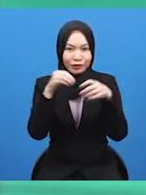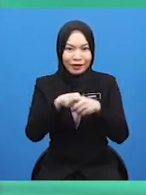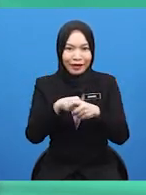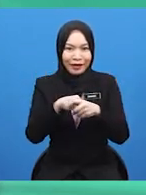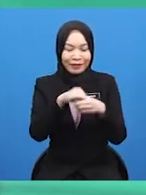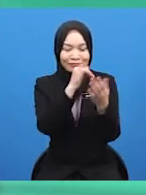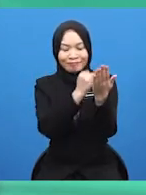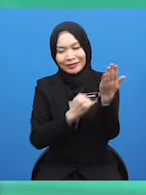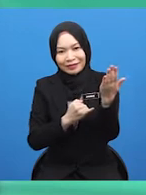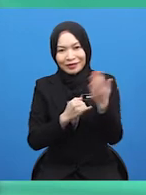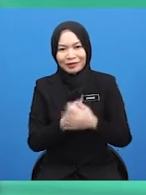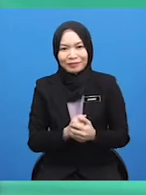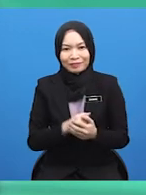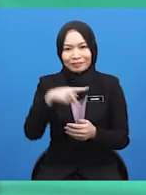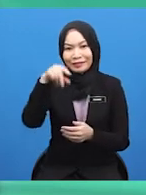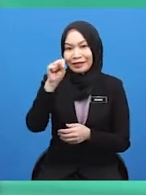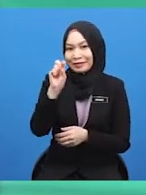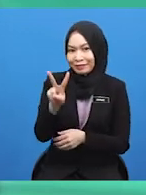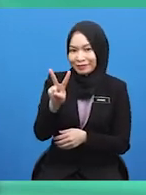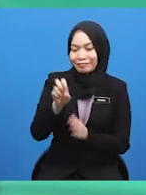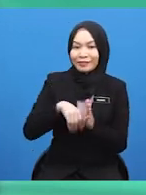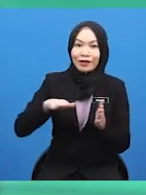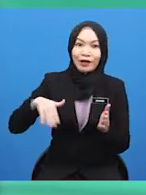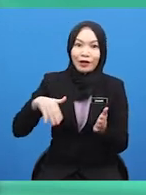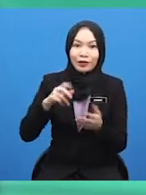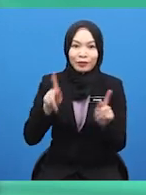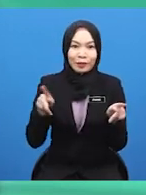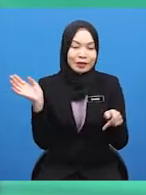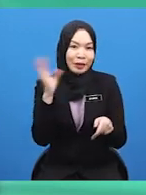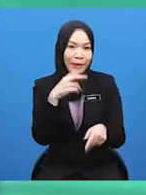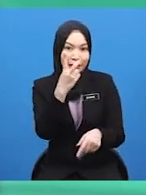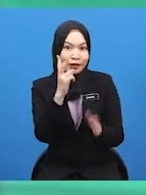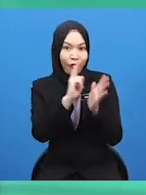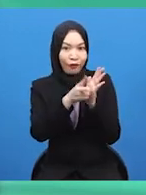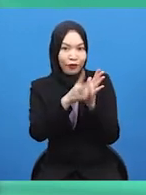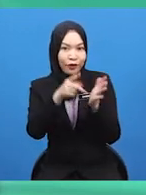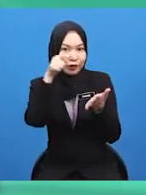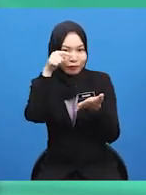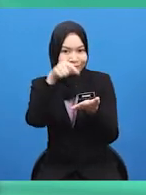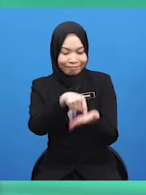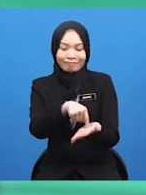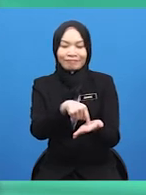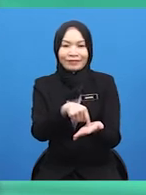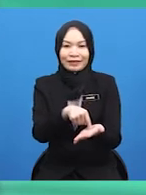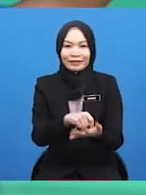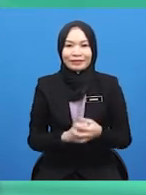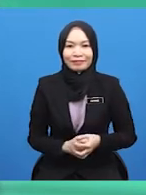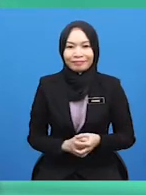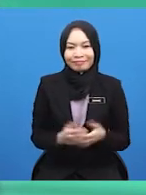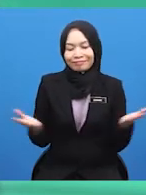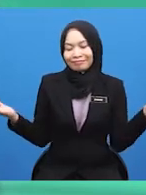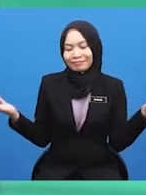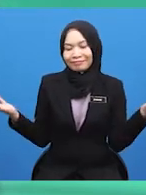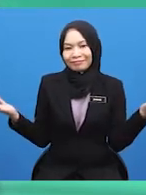subjek seni visual. Tapi sebelum itu, pelajar-pelajar sekalian, mari kita tonton sedutan video yang cukup istimewa ini.